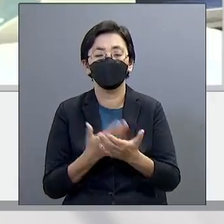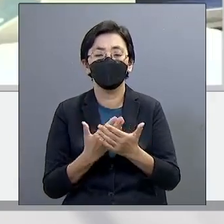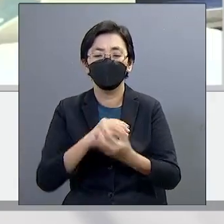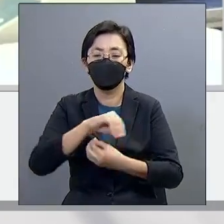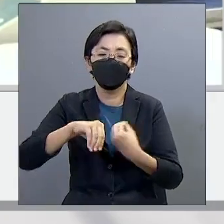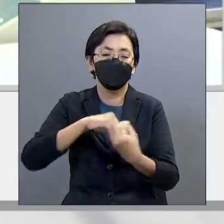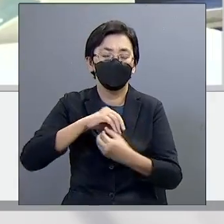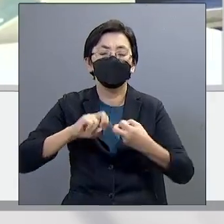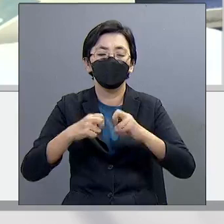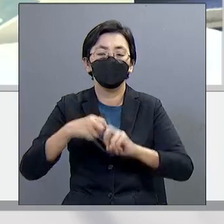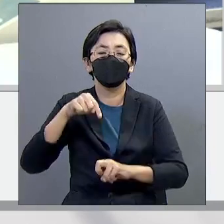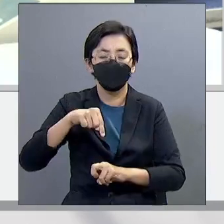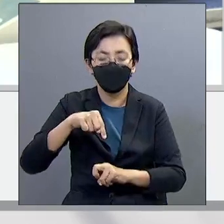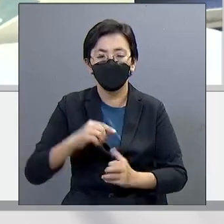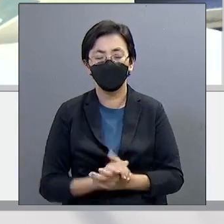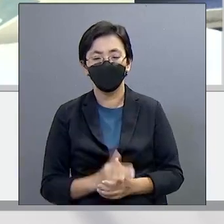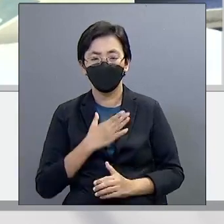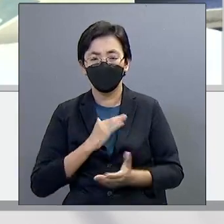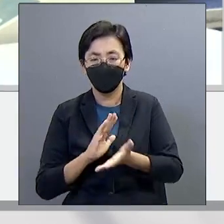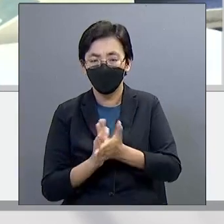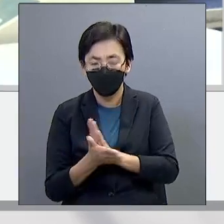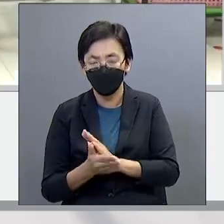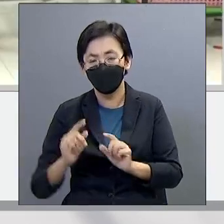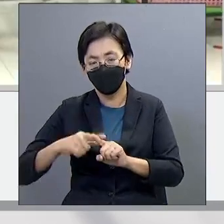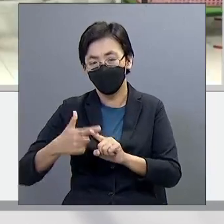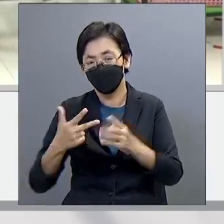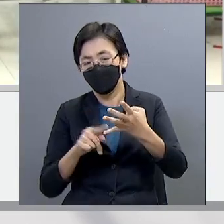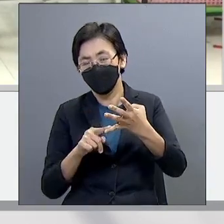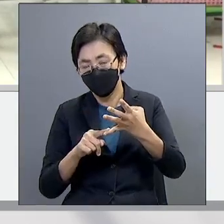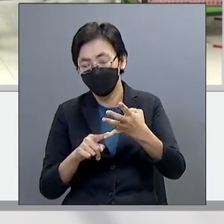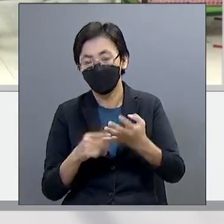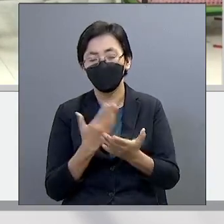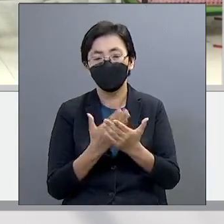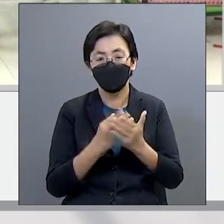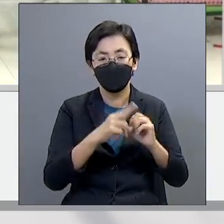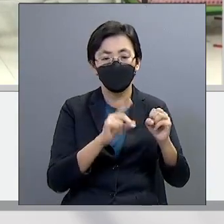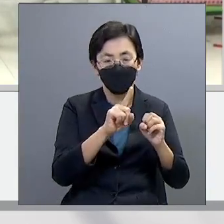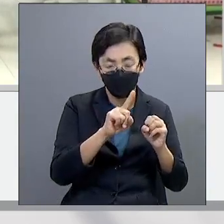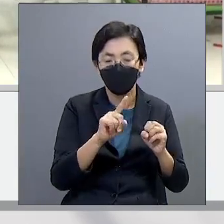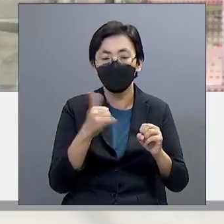พัสด้วยเช่นกันนะคะแต่ว่าเราจะพลิกมาใชวปลายปีได้ 34 บา ตดอลาร์สาวรค